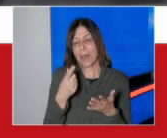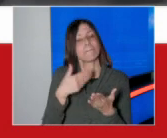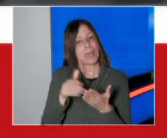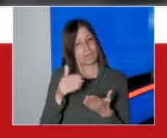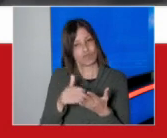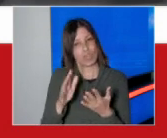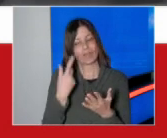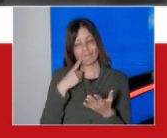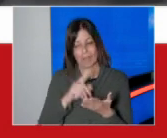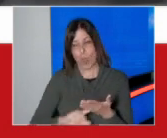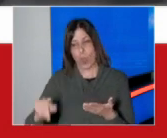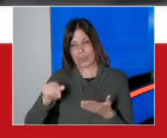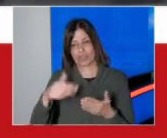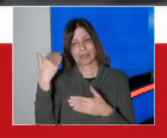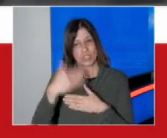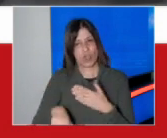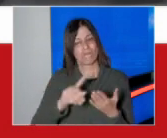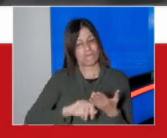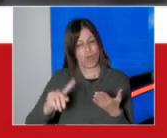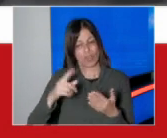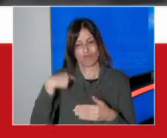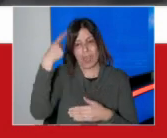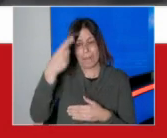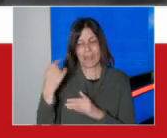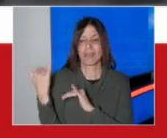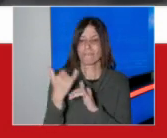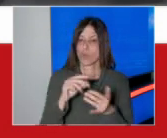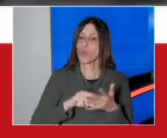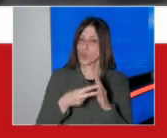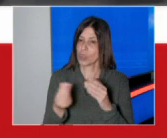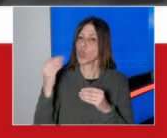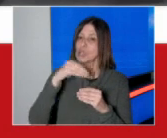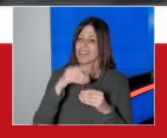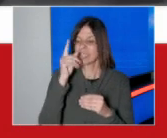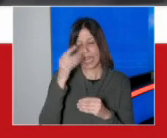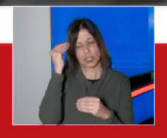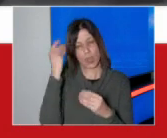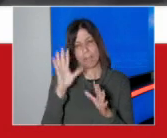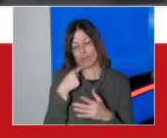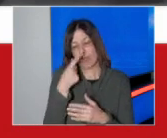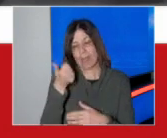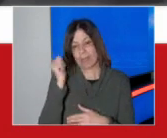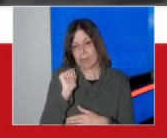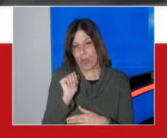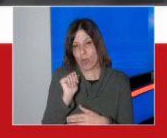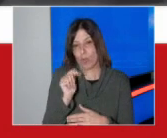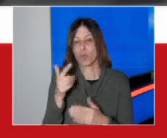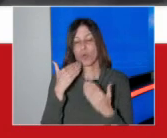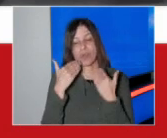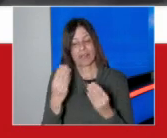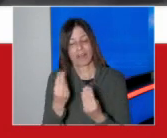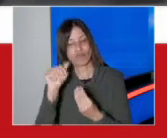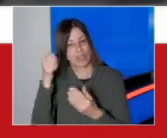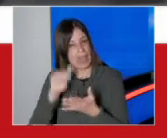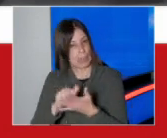שבהמשך, במהלך החודש, בסוף החודש, בחודש הבא, יביאו תוכנית נוספת, וצריך לזכור מה שהוא אמר אתמול. הוא הודע תחילה